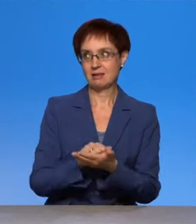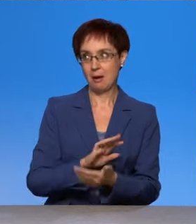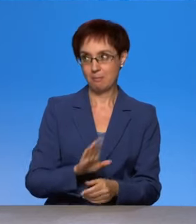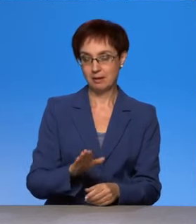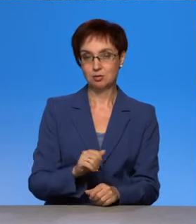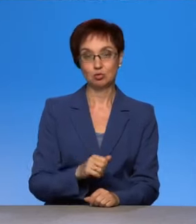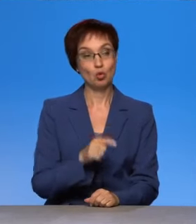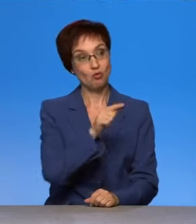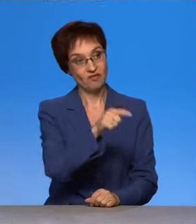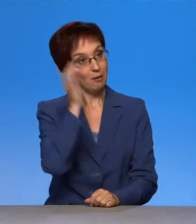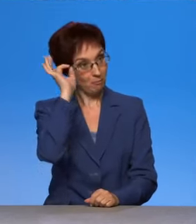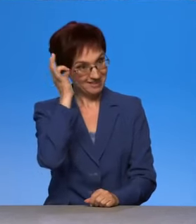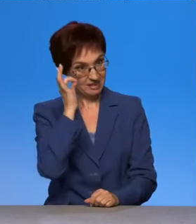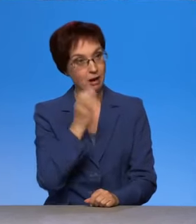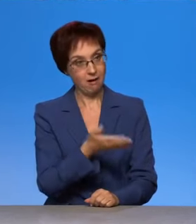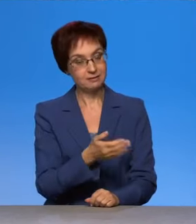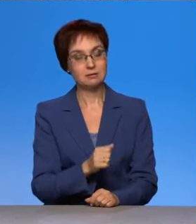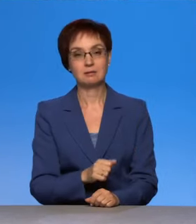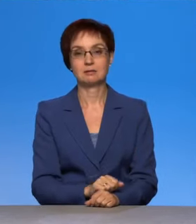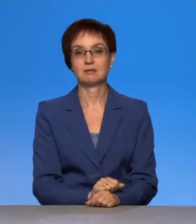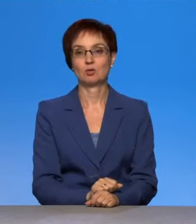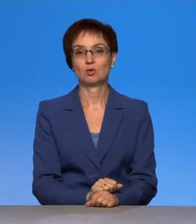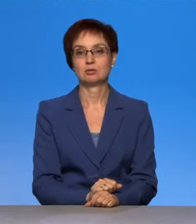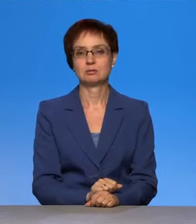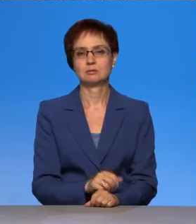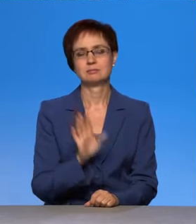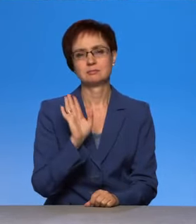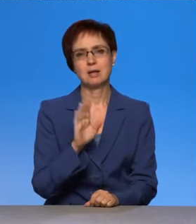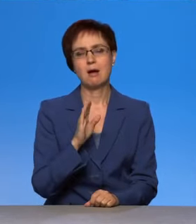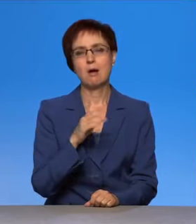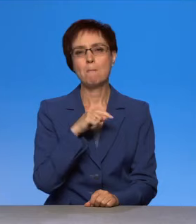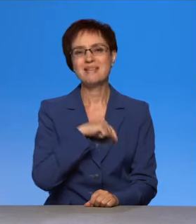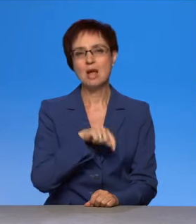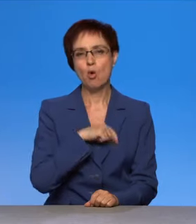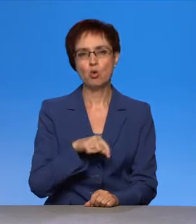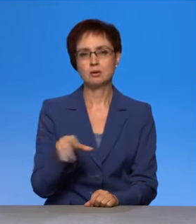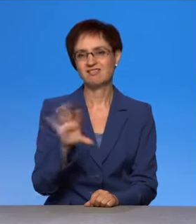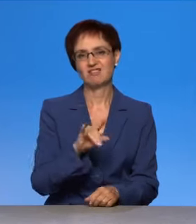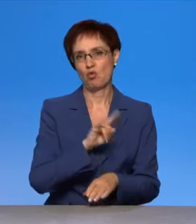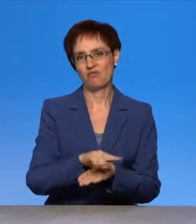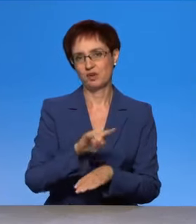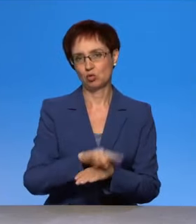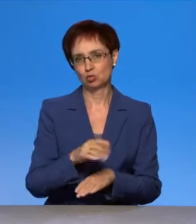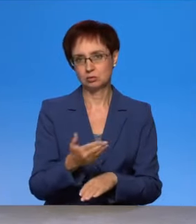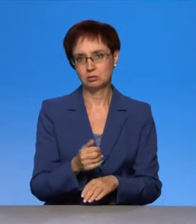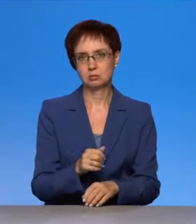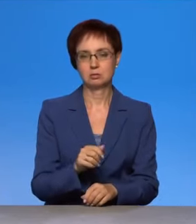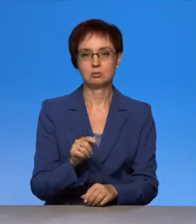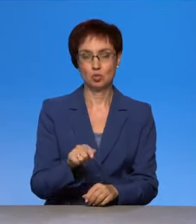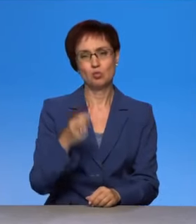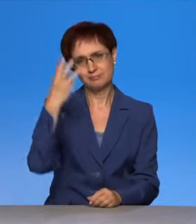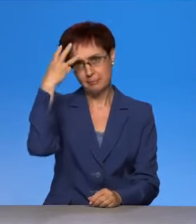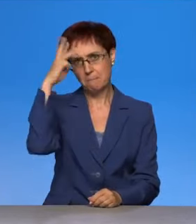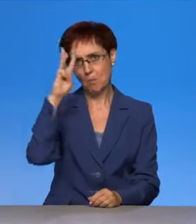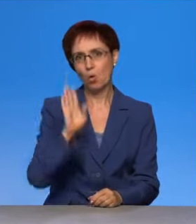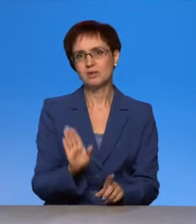Да врут все психологи, понимаете? Это вот их становится. Цену себе набить, что ли? Ну, тренд некий, понимаете, это